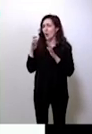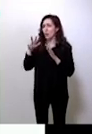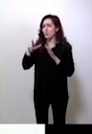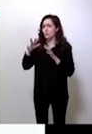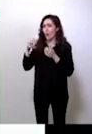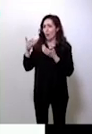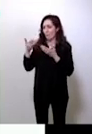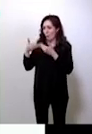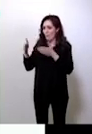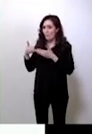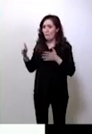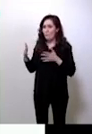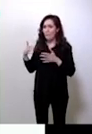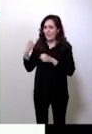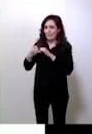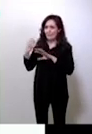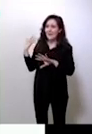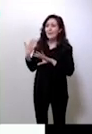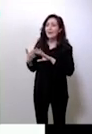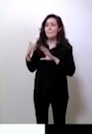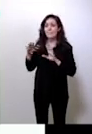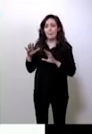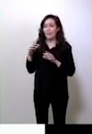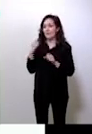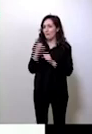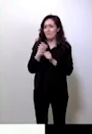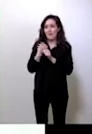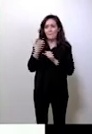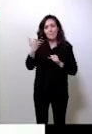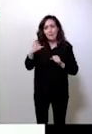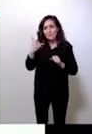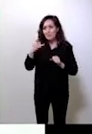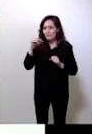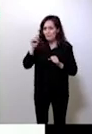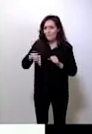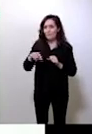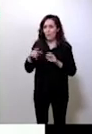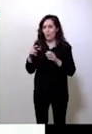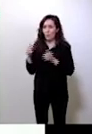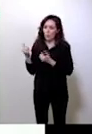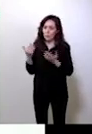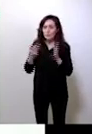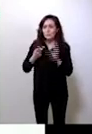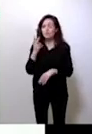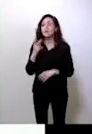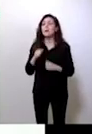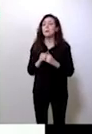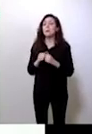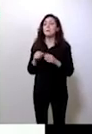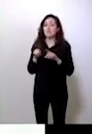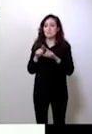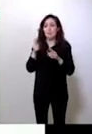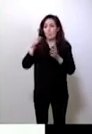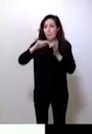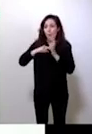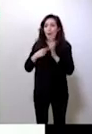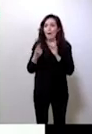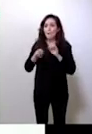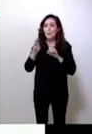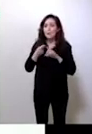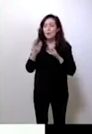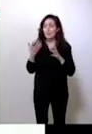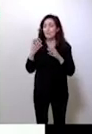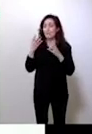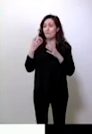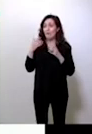encore travailler ce sujet-là pour s'approcher d'une réponse pour tout le monde. Et puis enfin, dernier point important, il reste 9 000 passoires thermiques